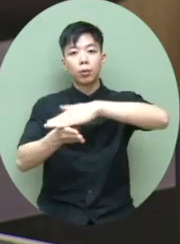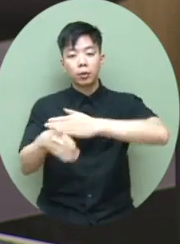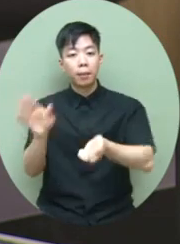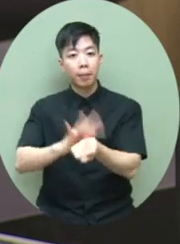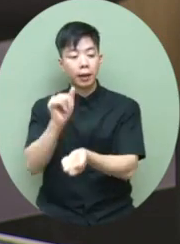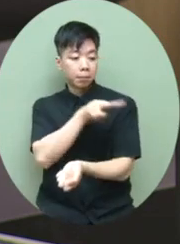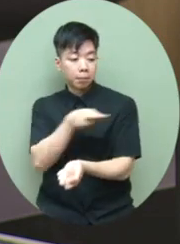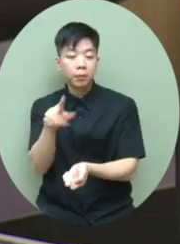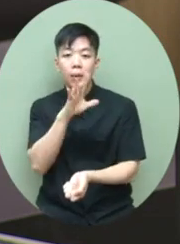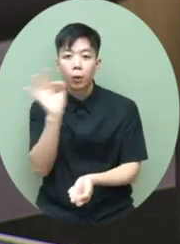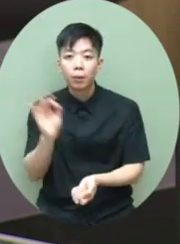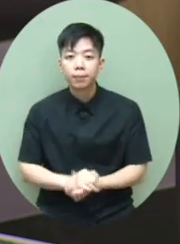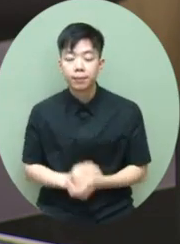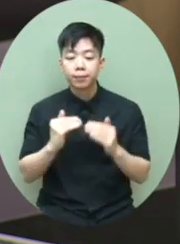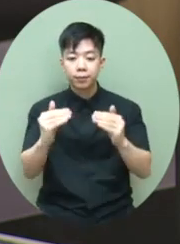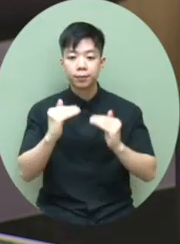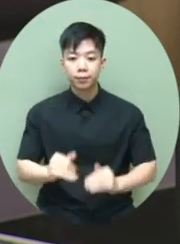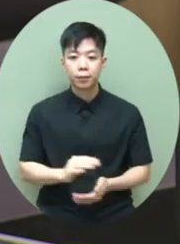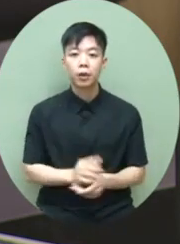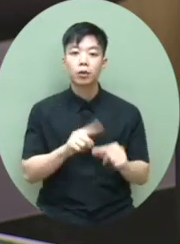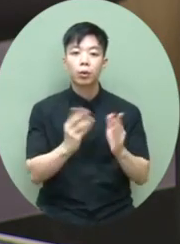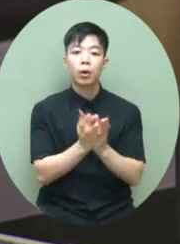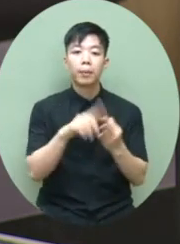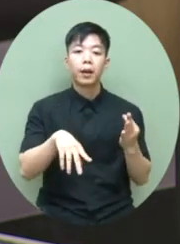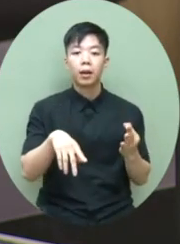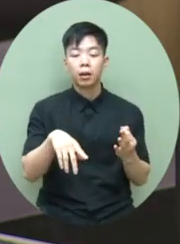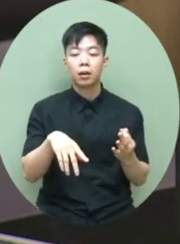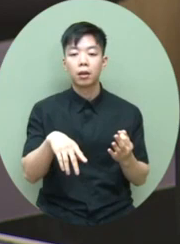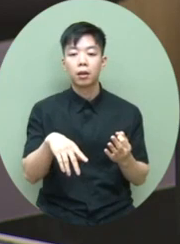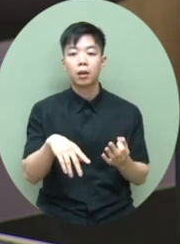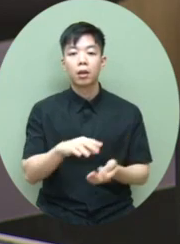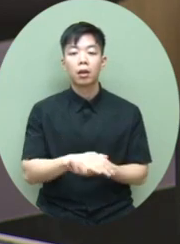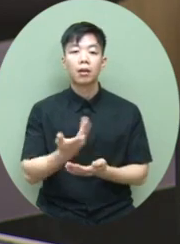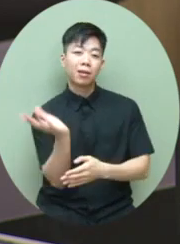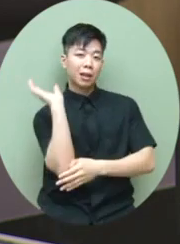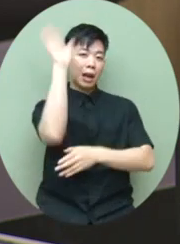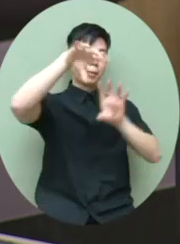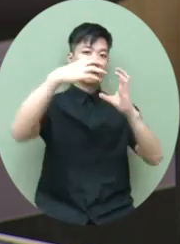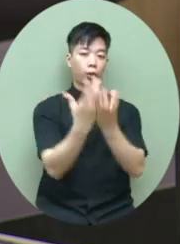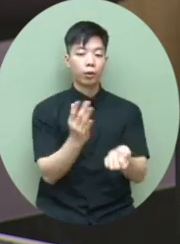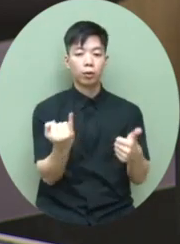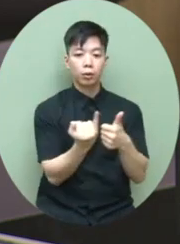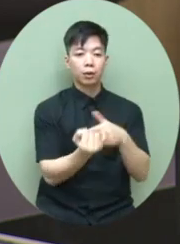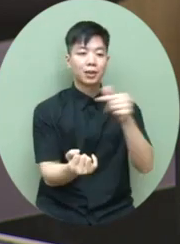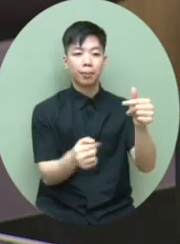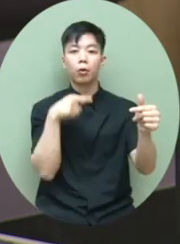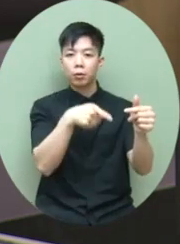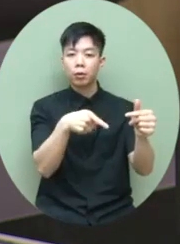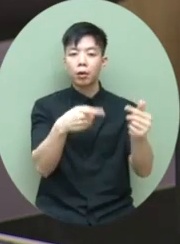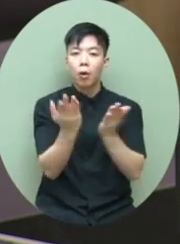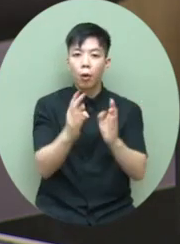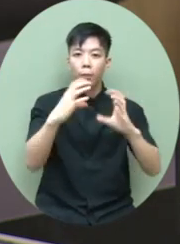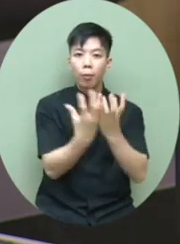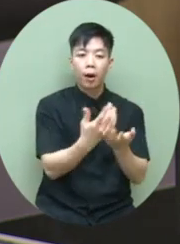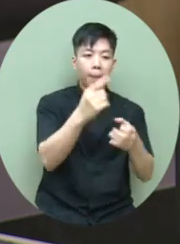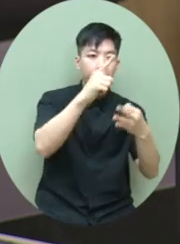問題呢？聖方濟籃球隊嗰度個十宗個案有冇話涉及幾多個班別啦？係咪十個都係唔同班啦？有冇佢哋